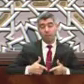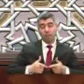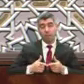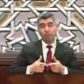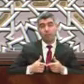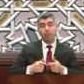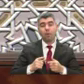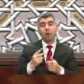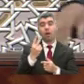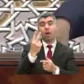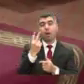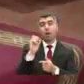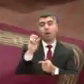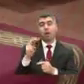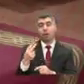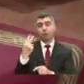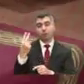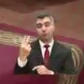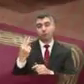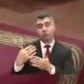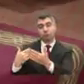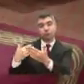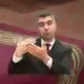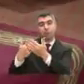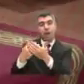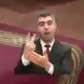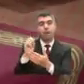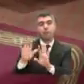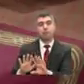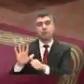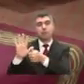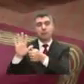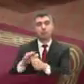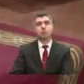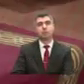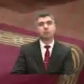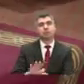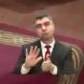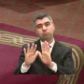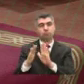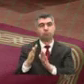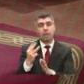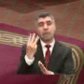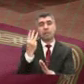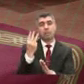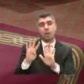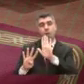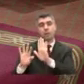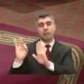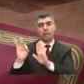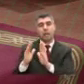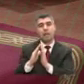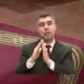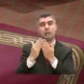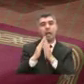منذ 2002 إلى 2016، وخلال هذه الفترة تقريبا واحد 390 كتاب مدرسي